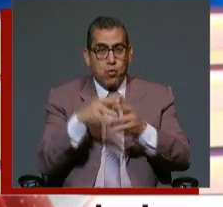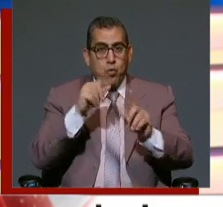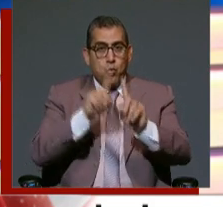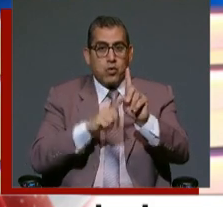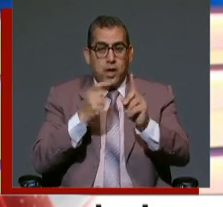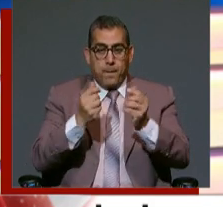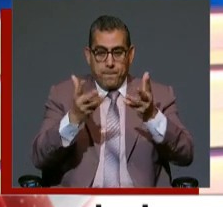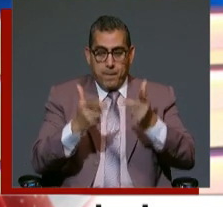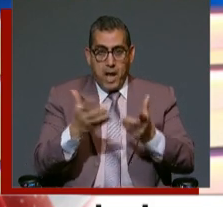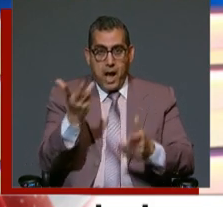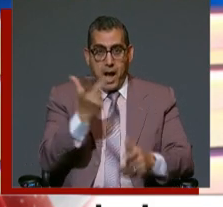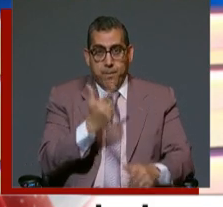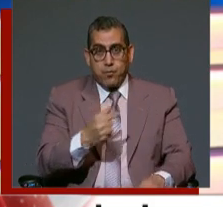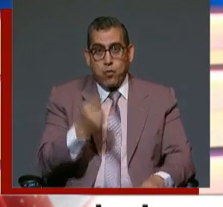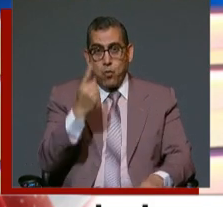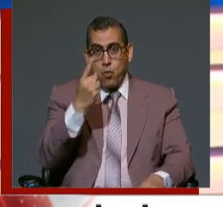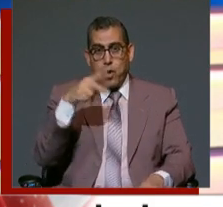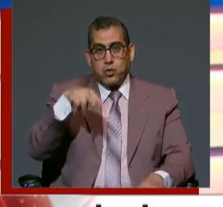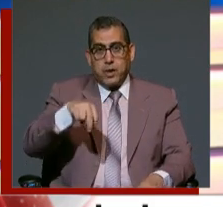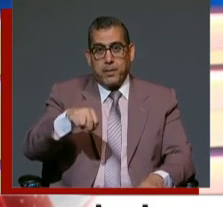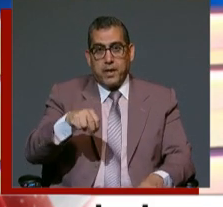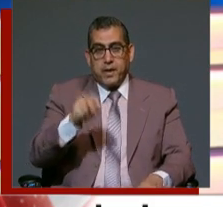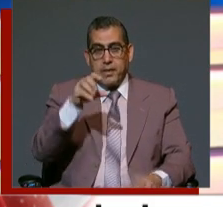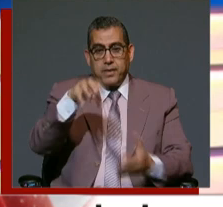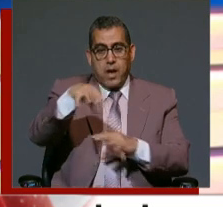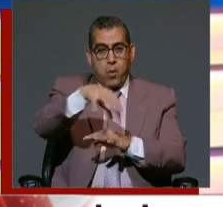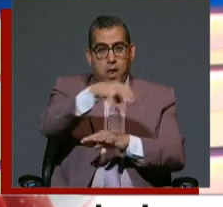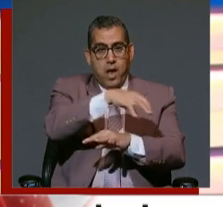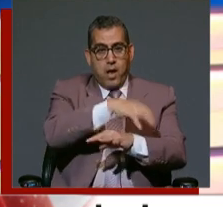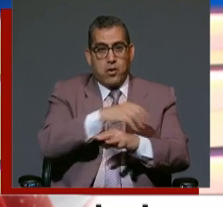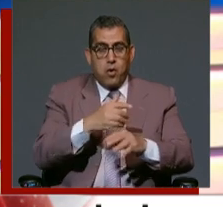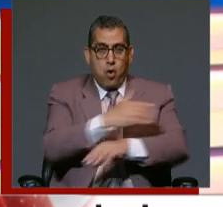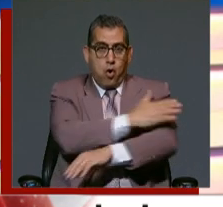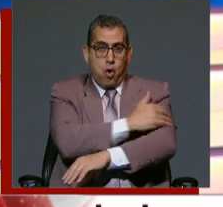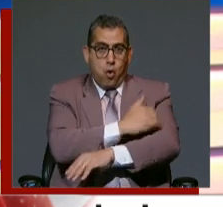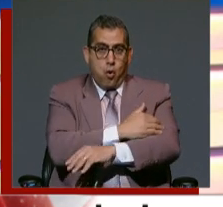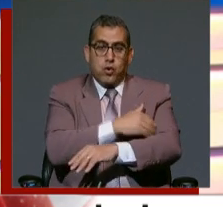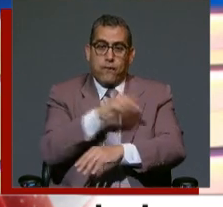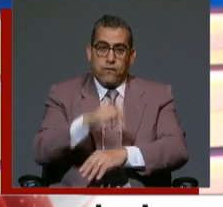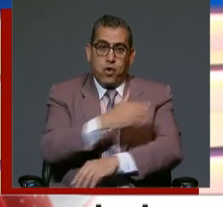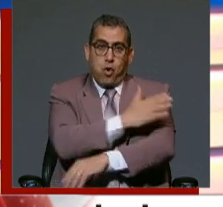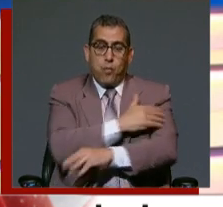إلى 81 دولة عضو ودولة